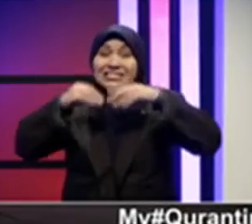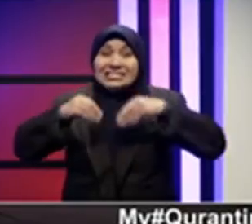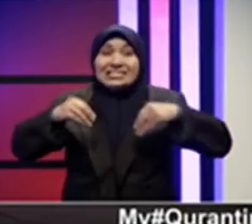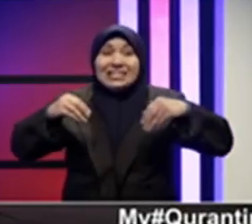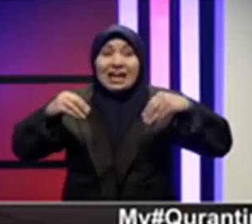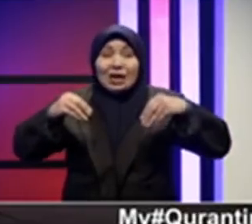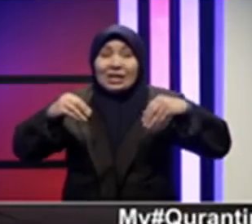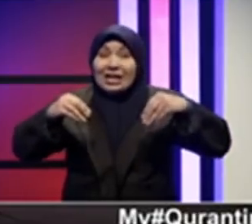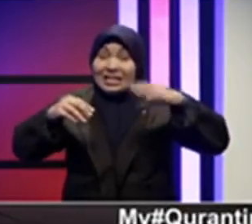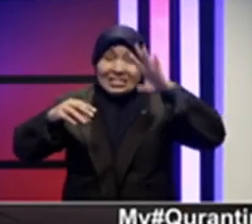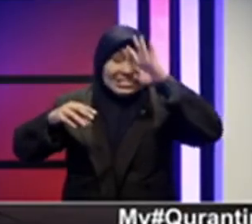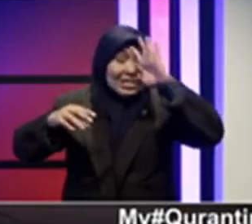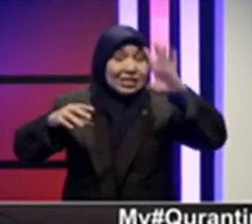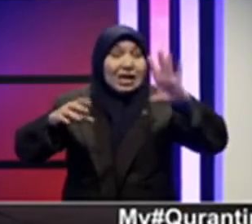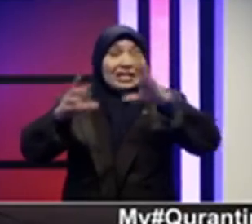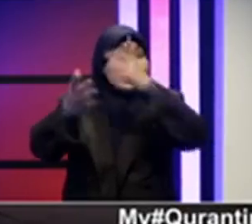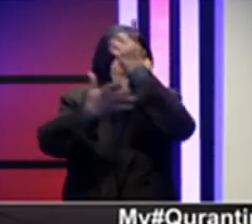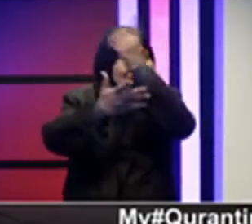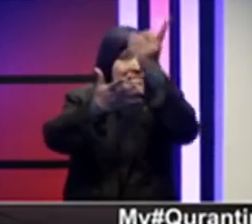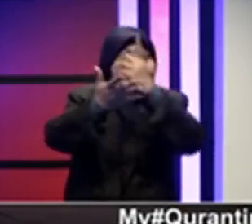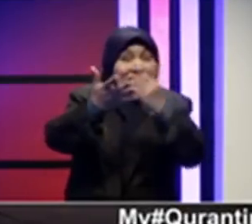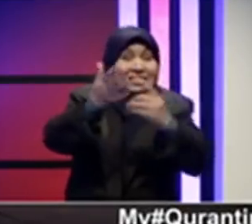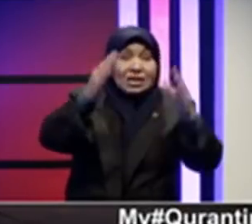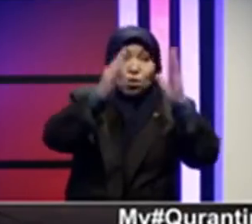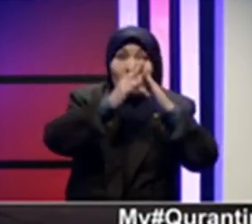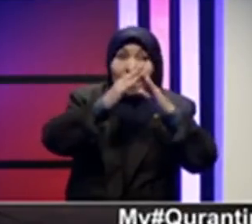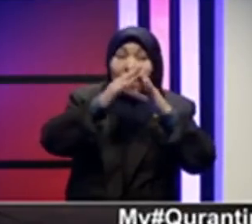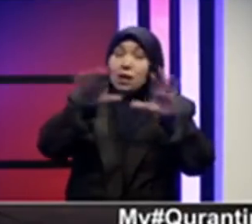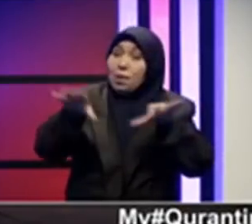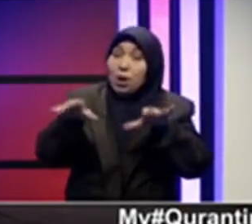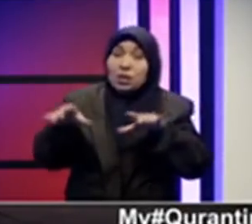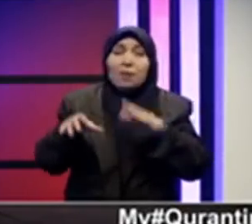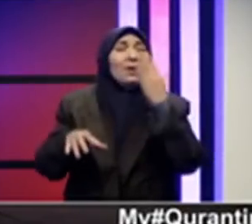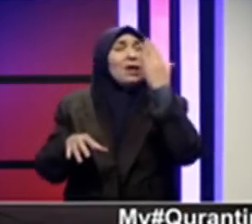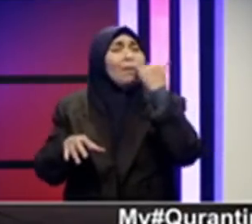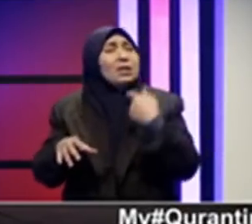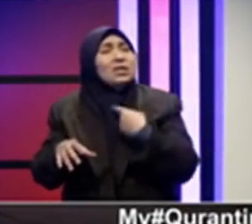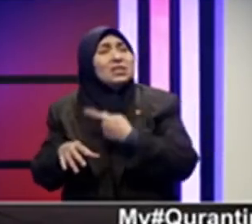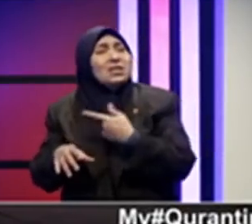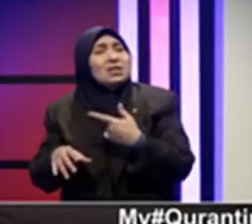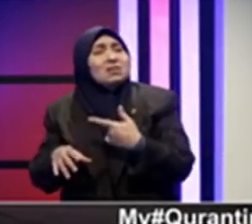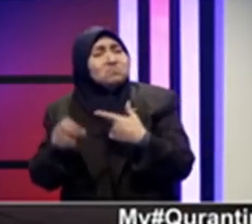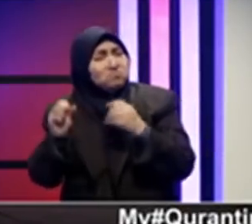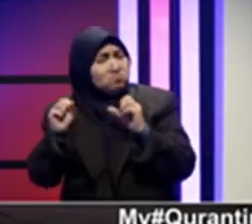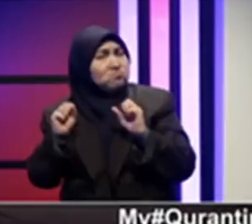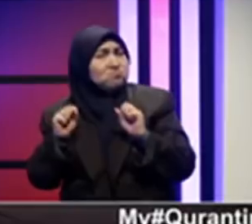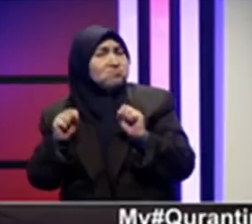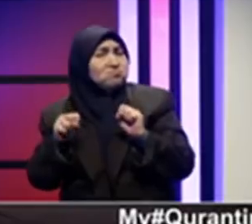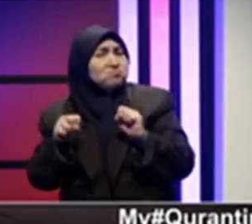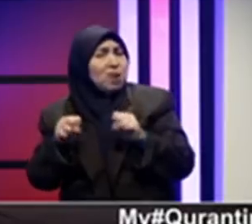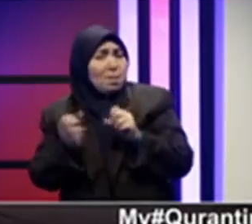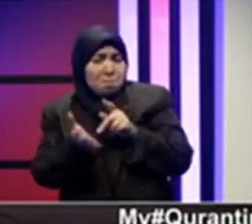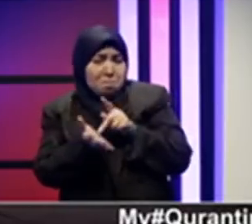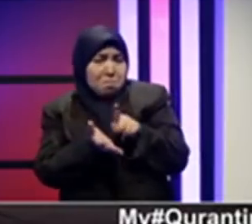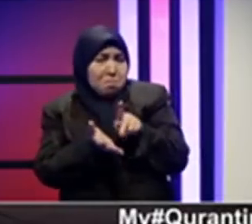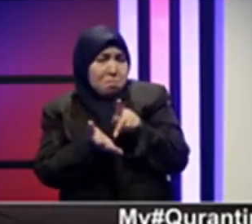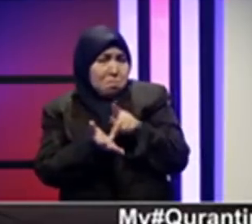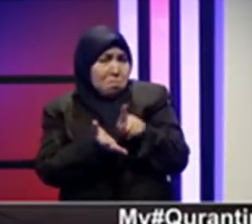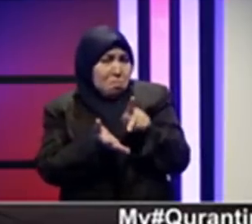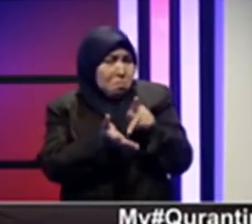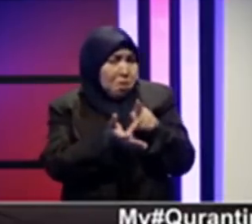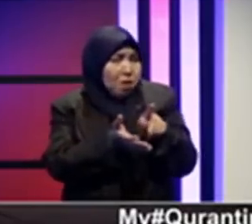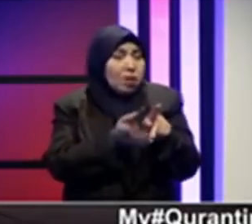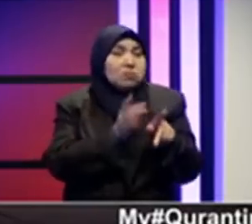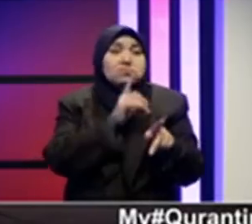kan, rumah kita panggil orang untuk design, nak buat begini, nak buat begini. Mengapa kita sanggup bayar, ya?